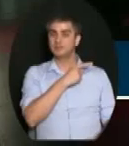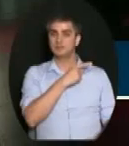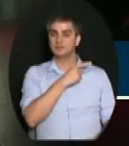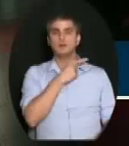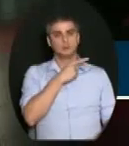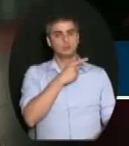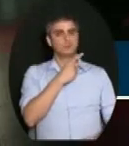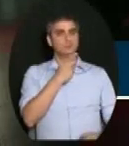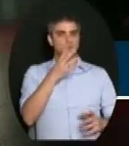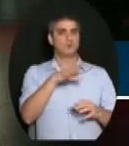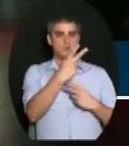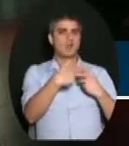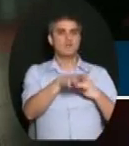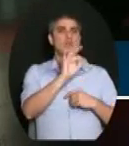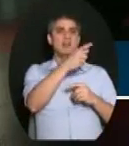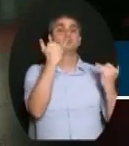יגלה שהוא טועה.